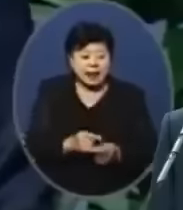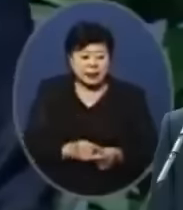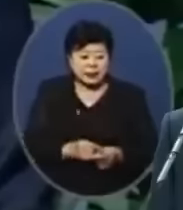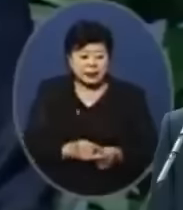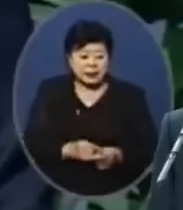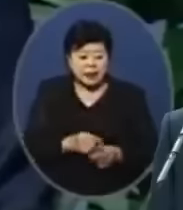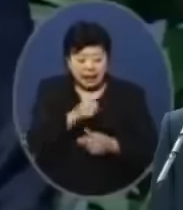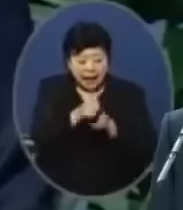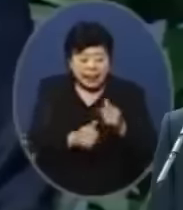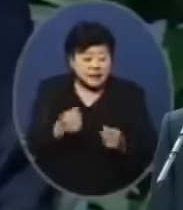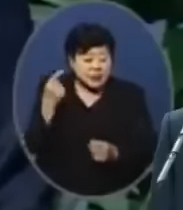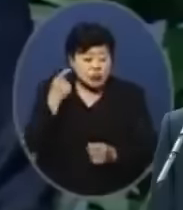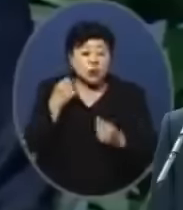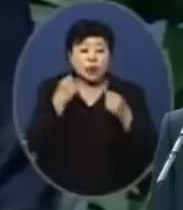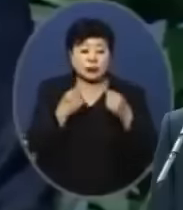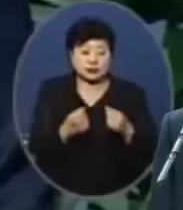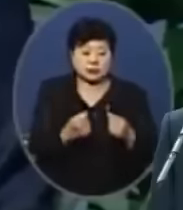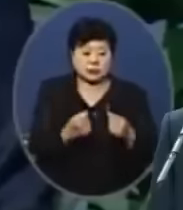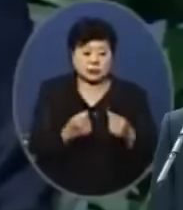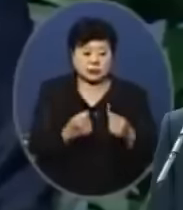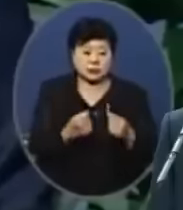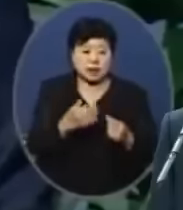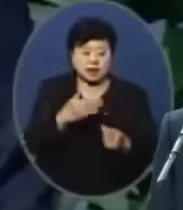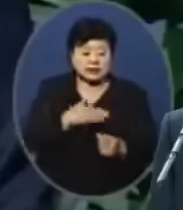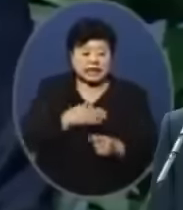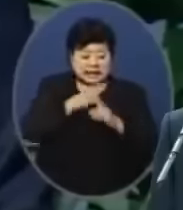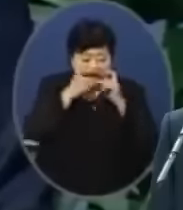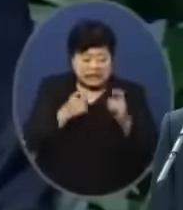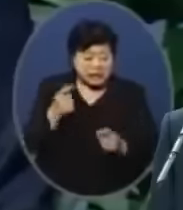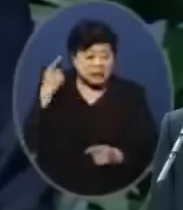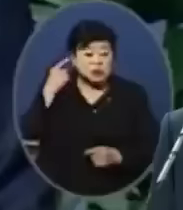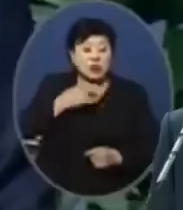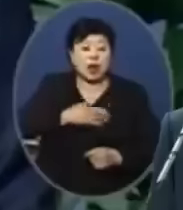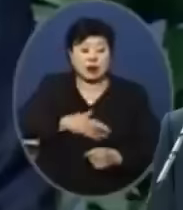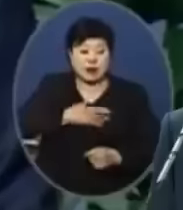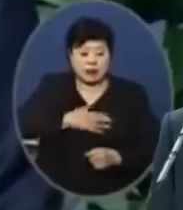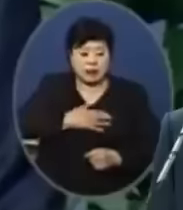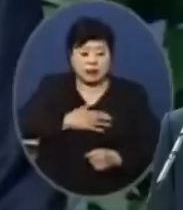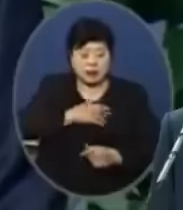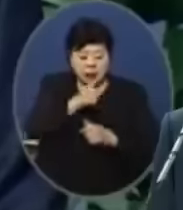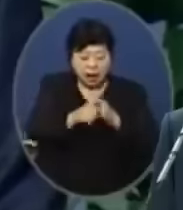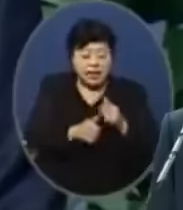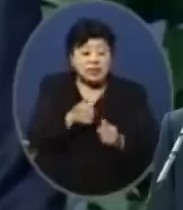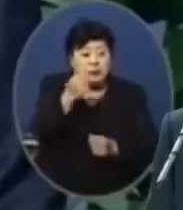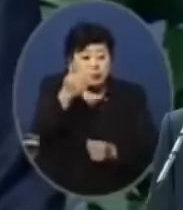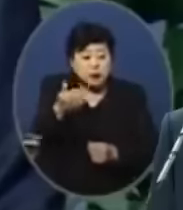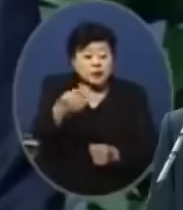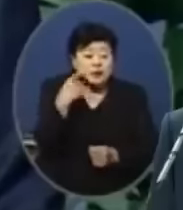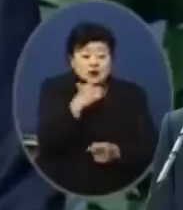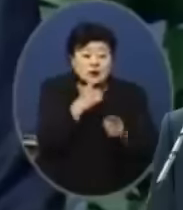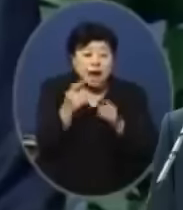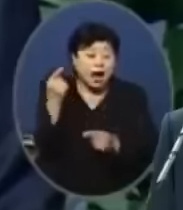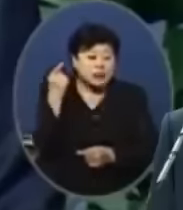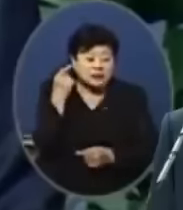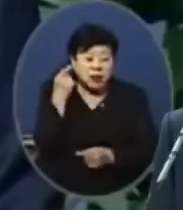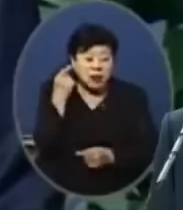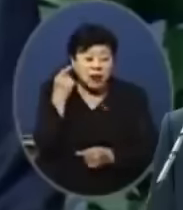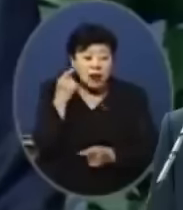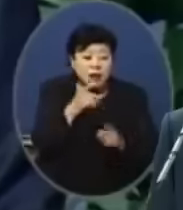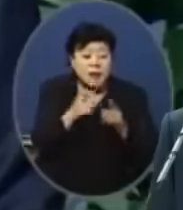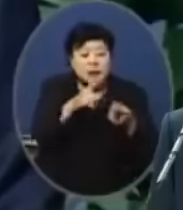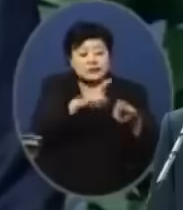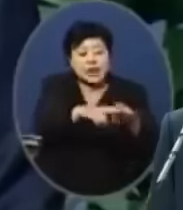말을 하나님이 듣고 계시고 그리고 여러분 자신이 듣고 있는 것입니다. 하나님은 여러분의 입술의 말을 들으셔서